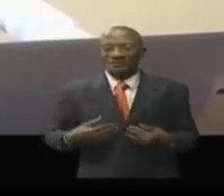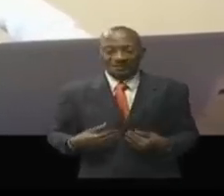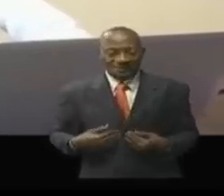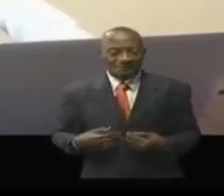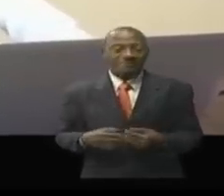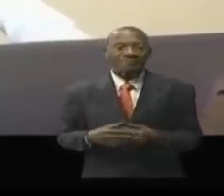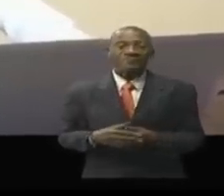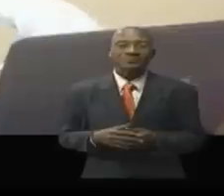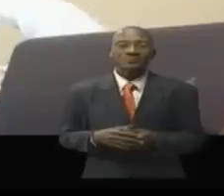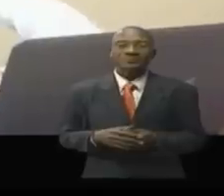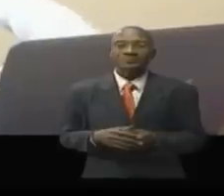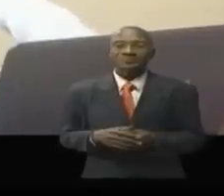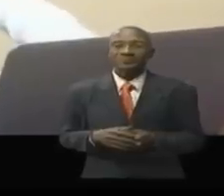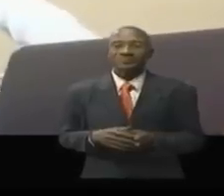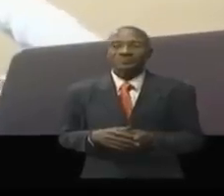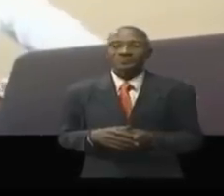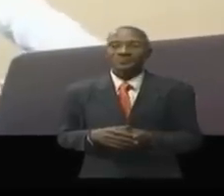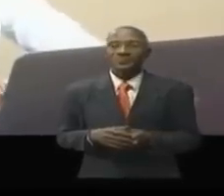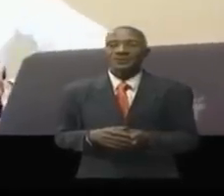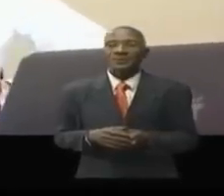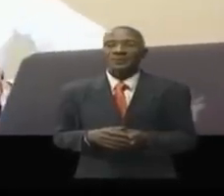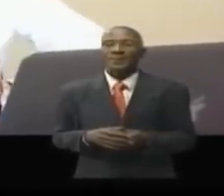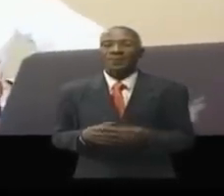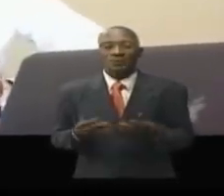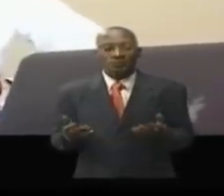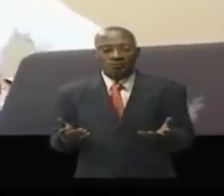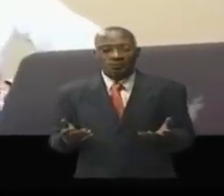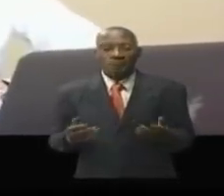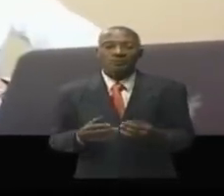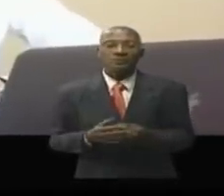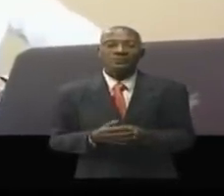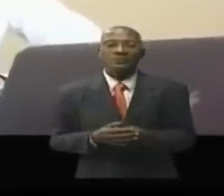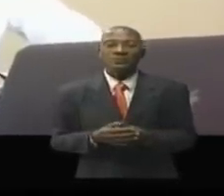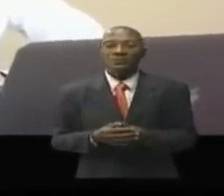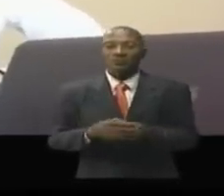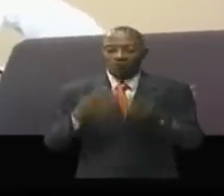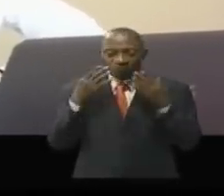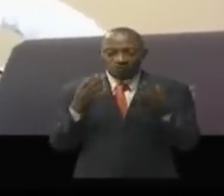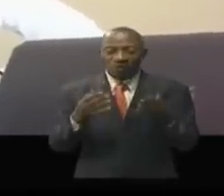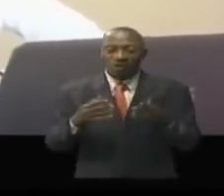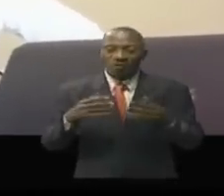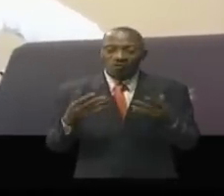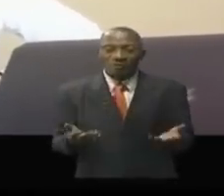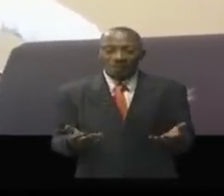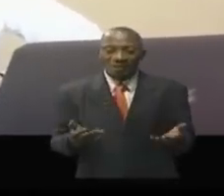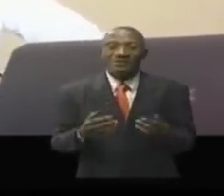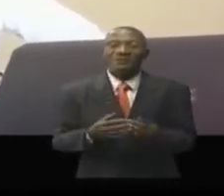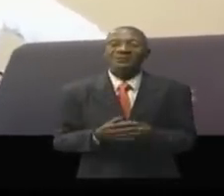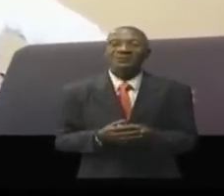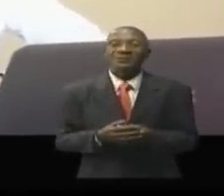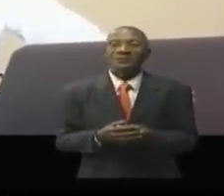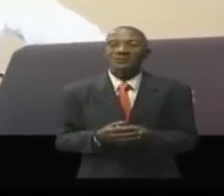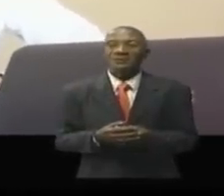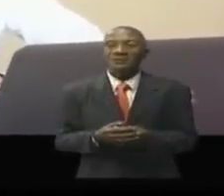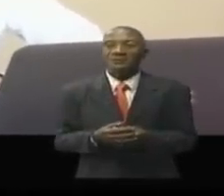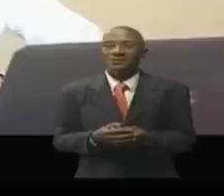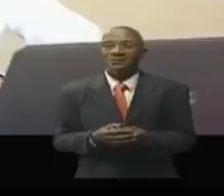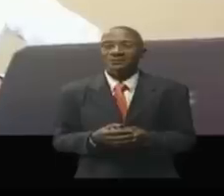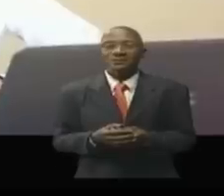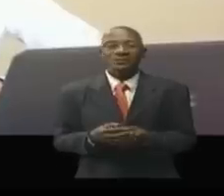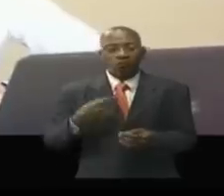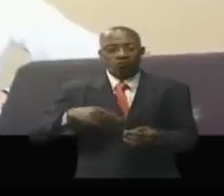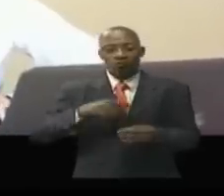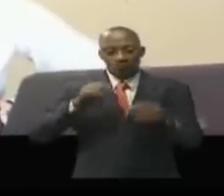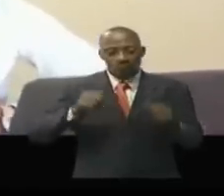en tout cas nous respecter. Alors depuis que je suis là, j'ai suivi un peu l'appel de son Excellence, Monsieur le Président de la République, Félix